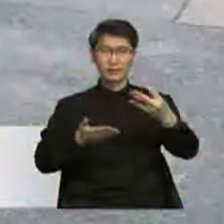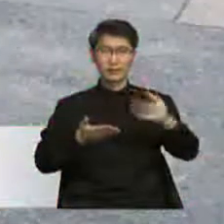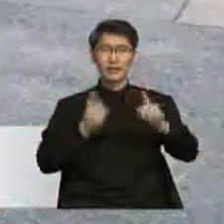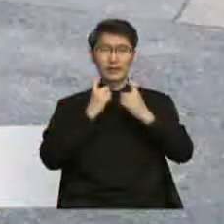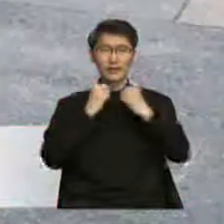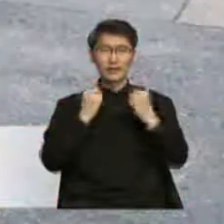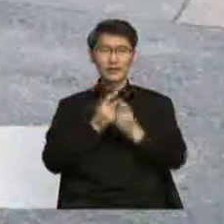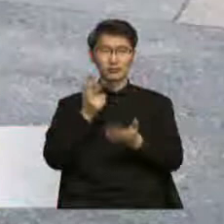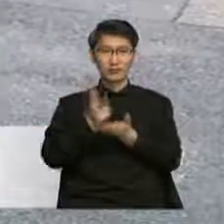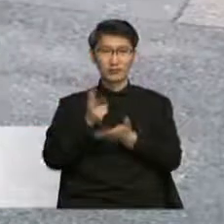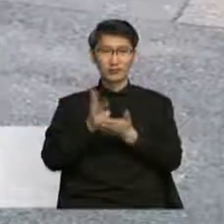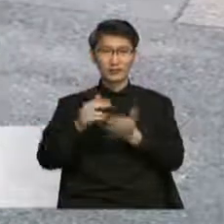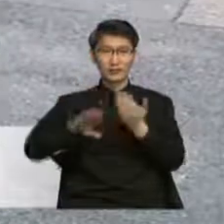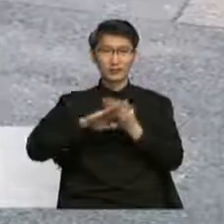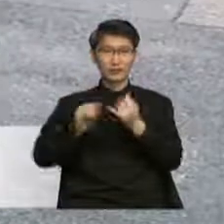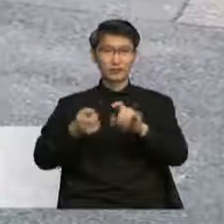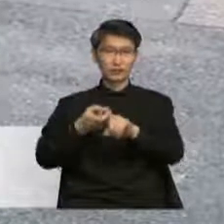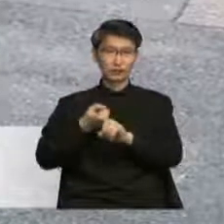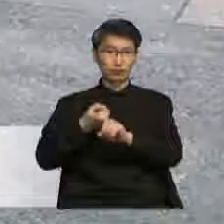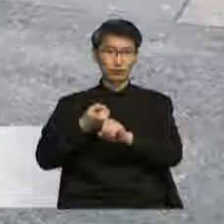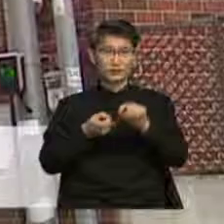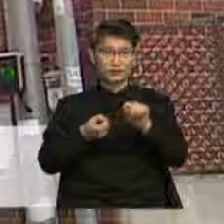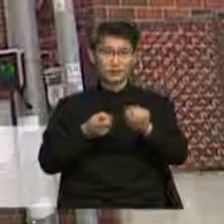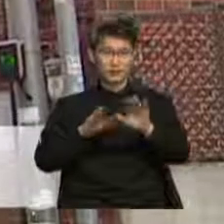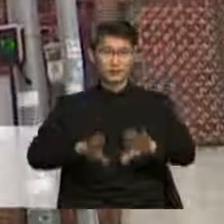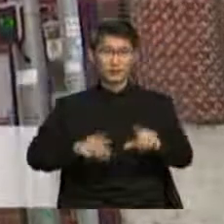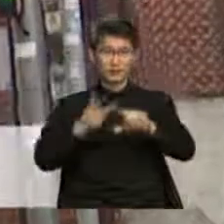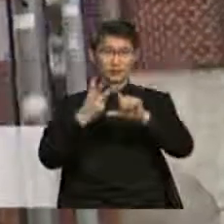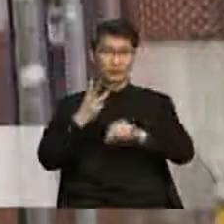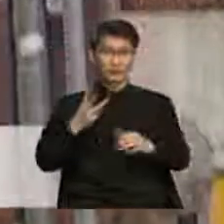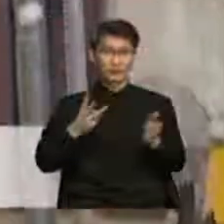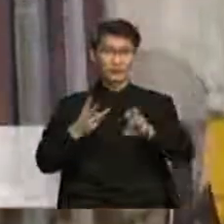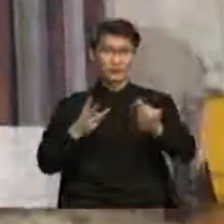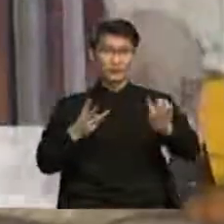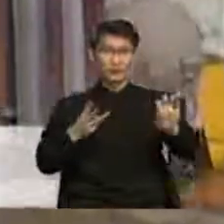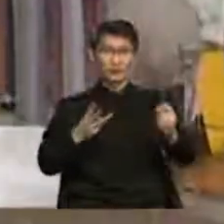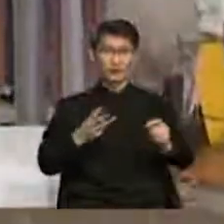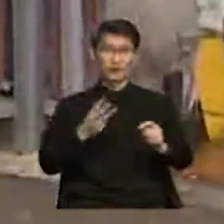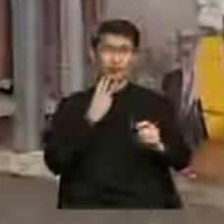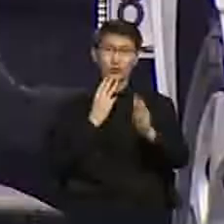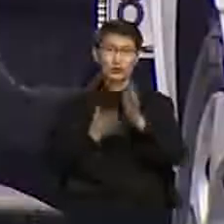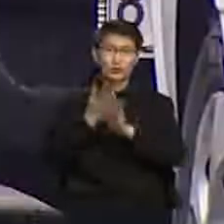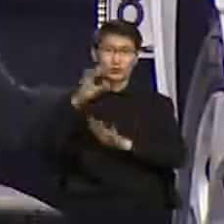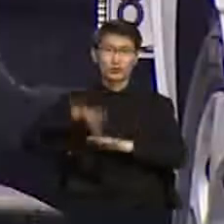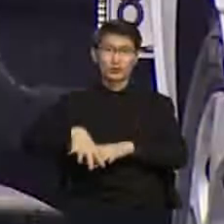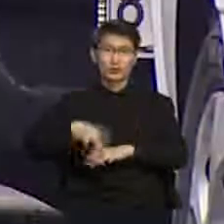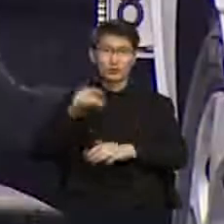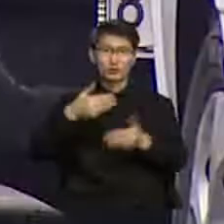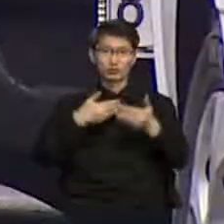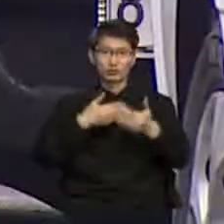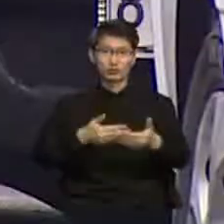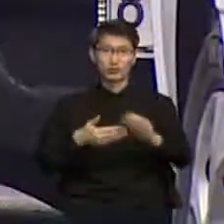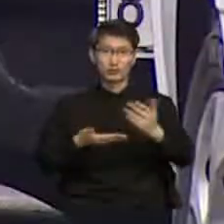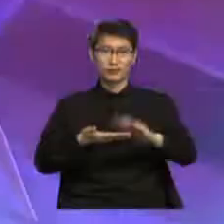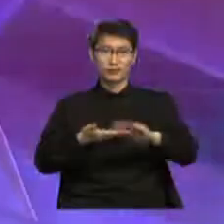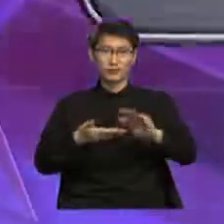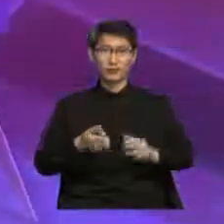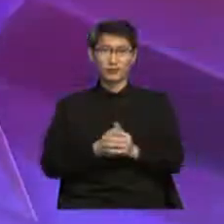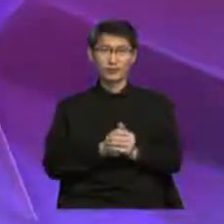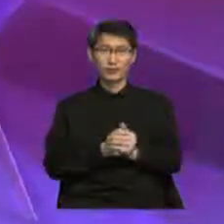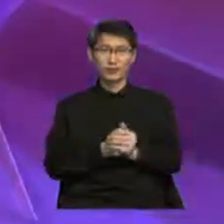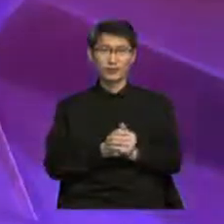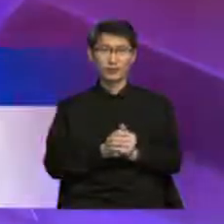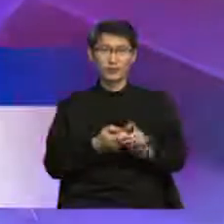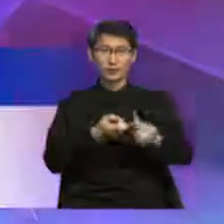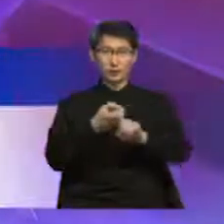개인 소유의 주차장을 타인과 공유하는 것으로 올해 3월부터 마포구가 서울시 최초로 추진해오고 있는 사업입니다. 골목 공유